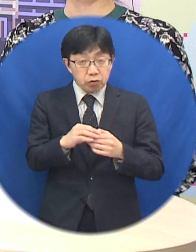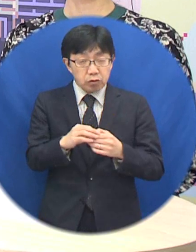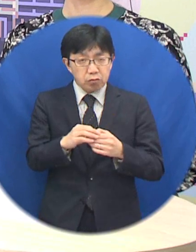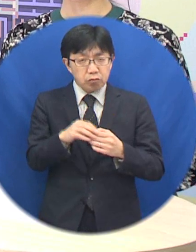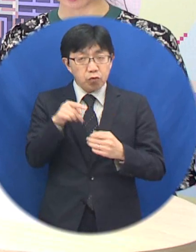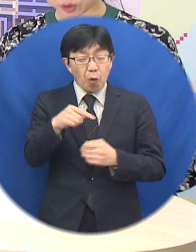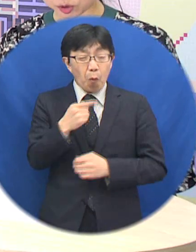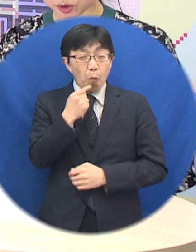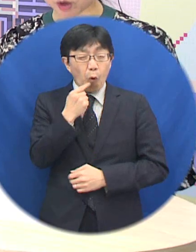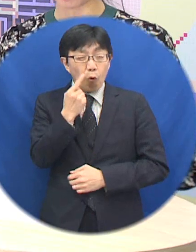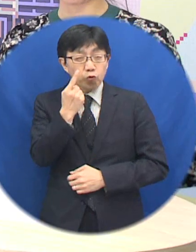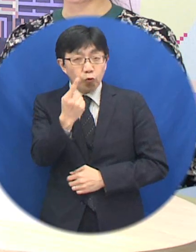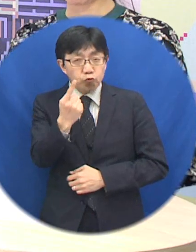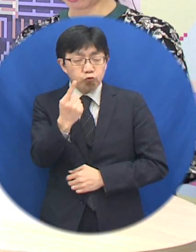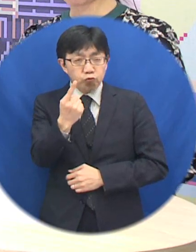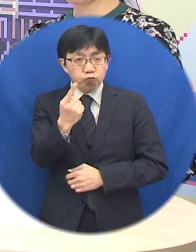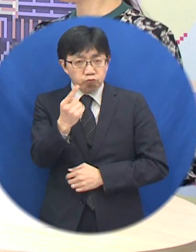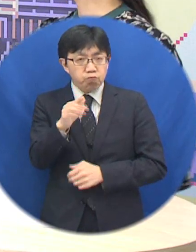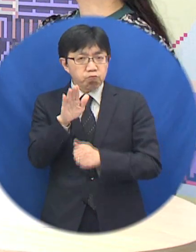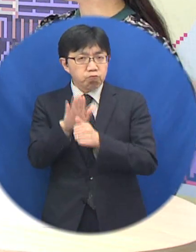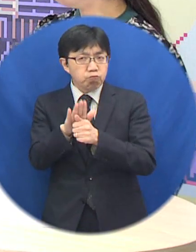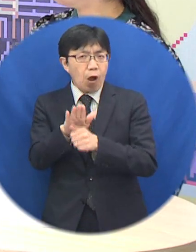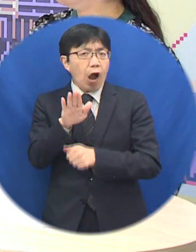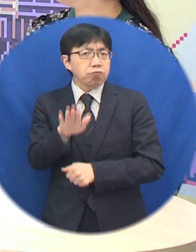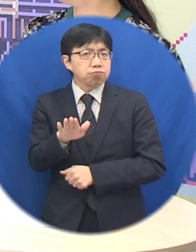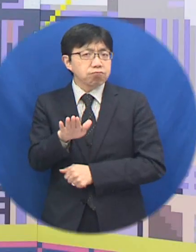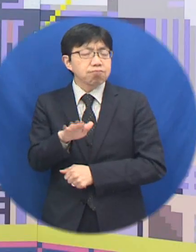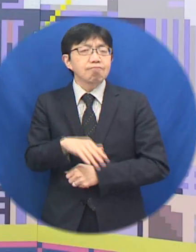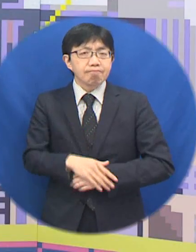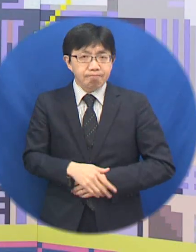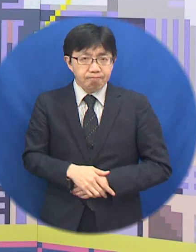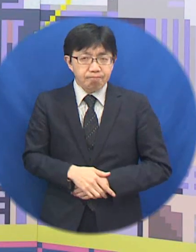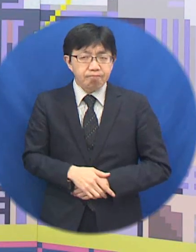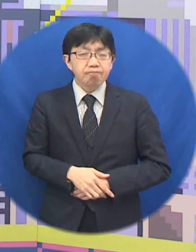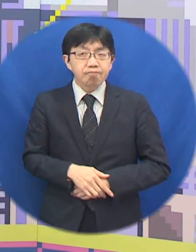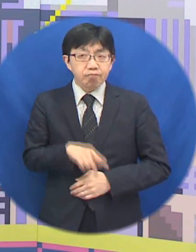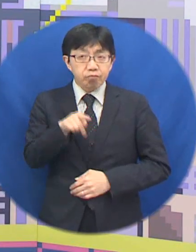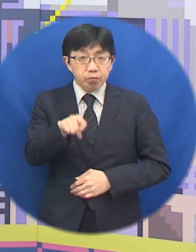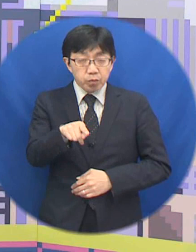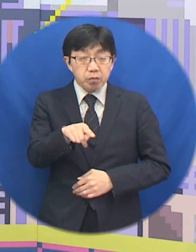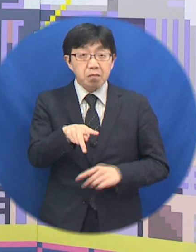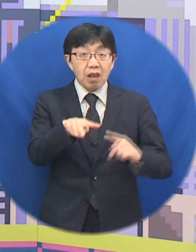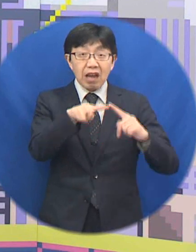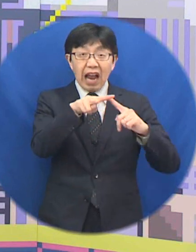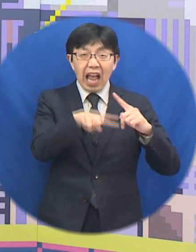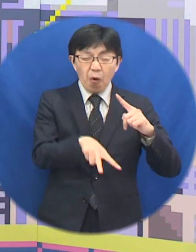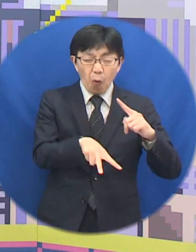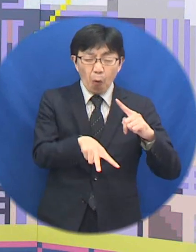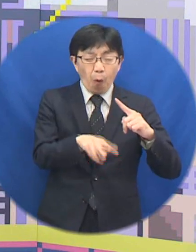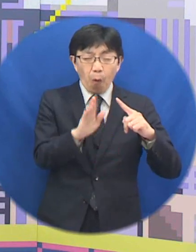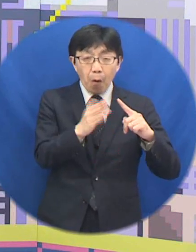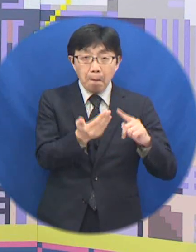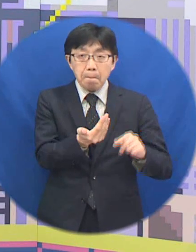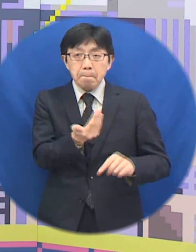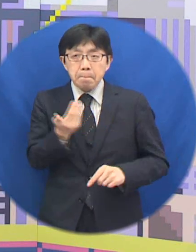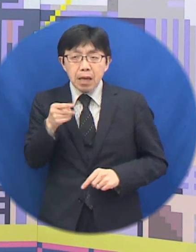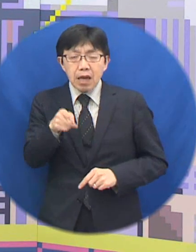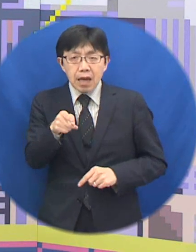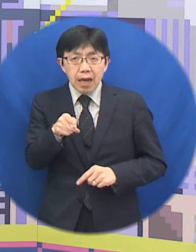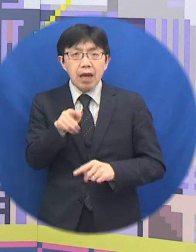充がもう一つあるそうなんです。何でしょうか。 はい、要介護になる手前の要支援の方を対象に